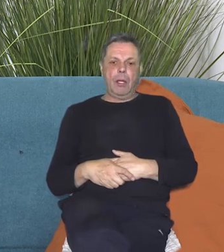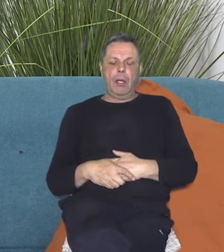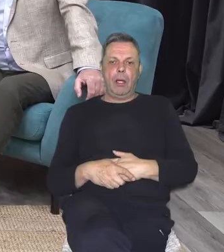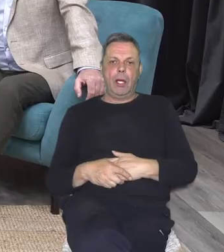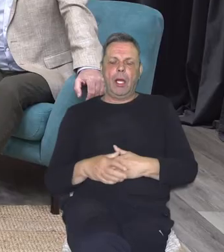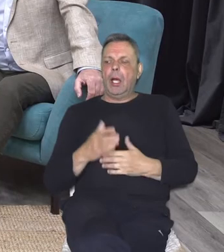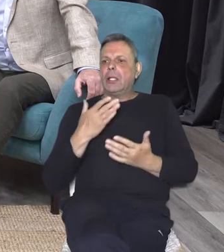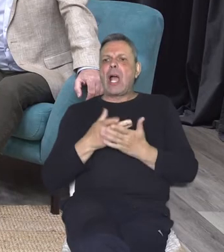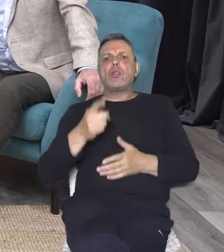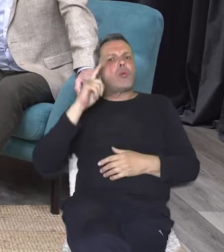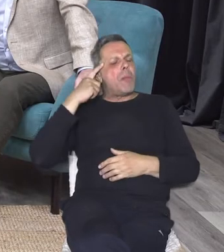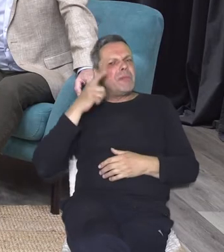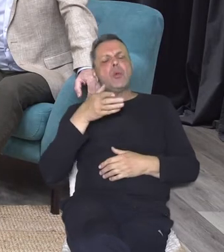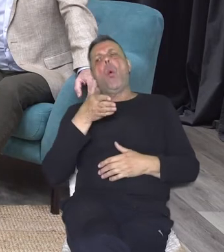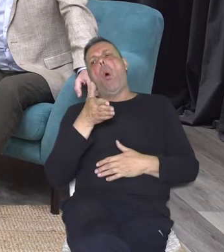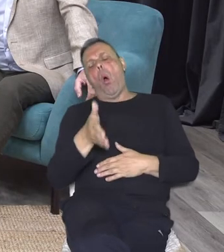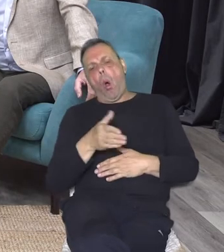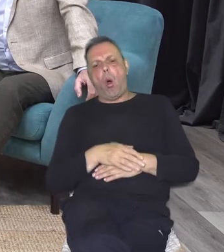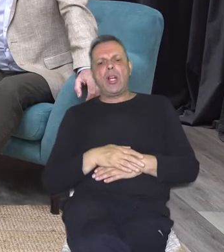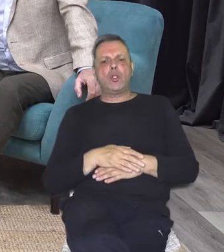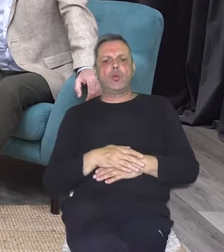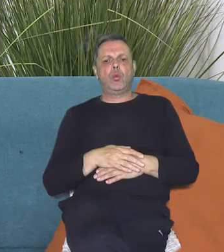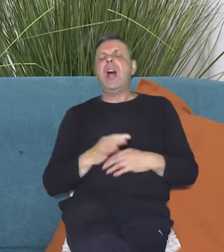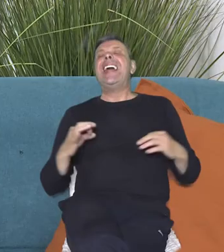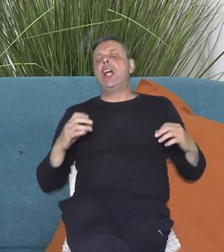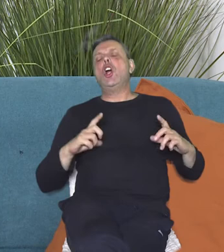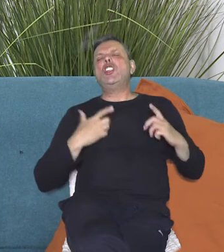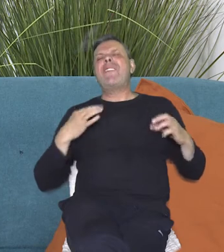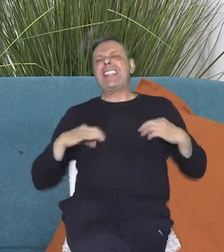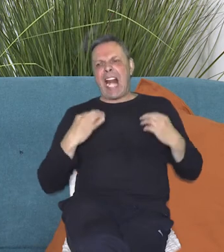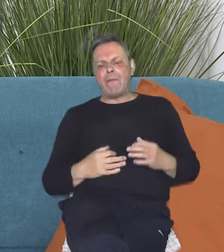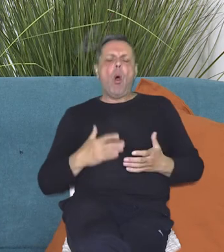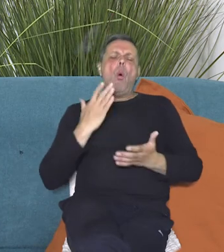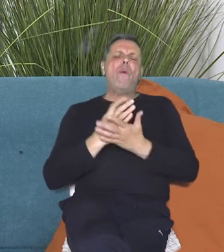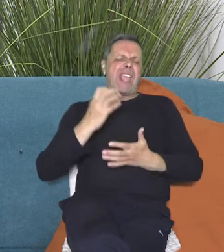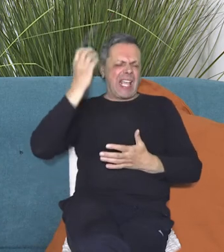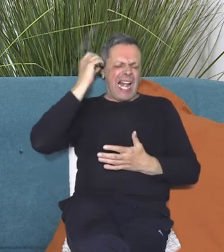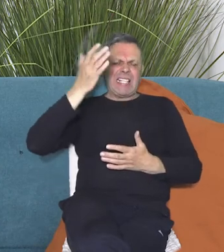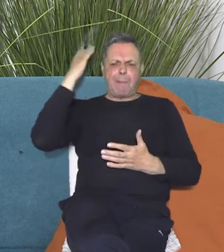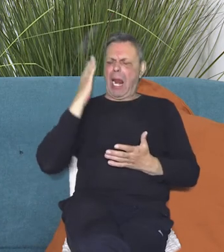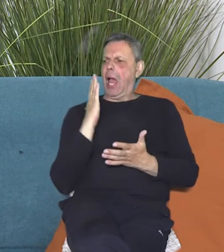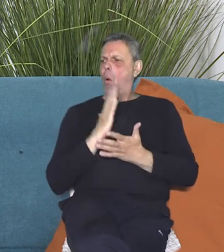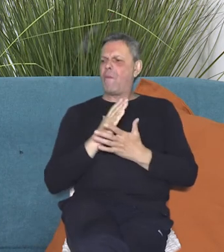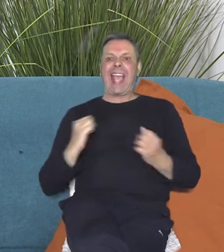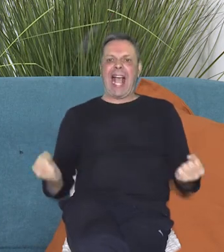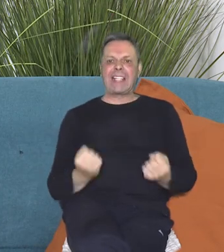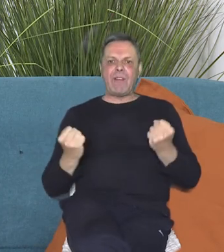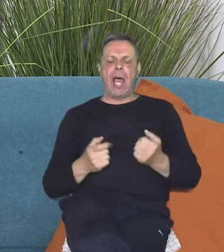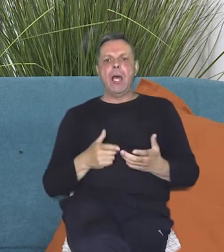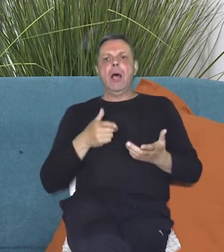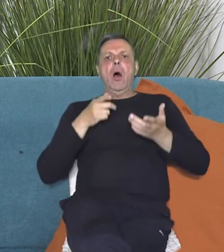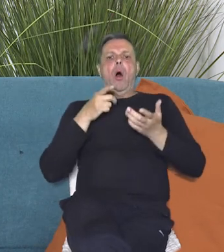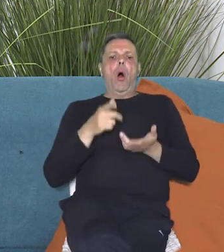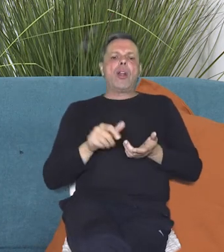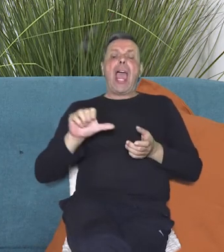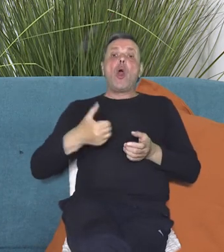dalje. Tako da u tom smislu su oni zdravo žive. Od uvijek je kraljica recimo bila jako, jako aktivna.